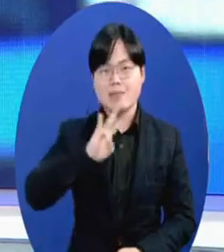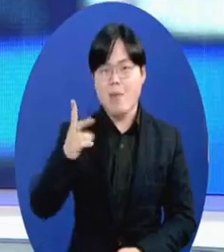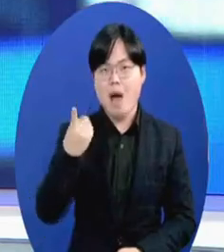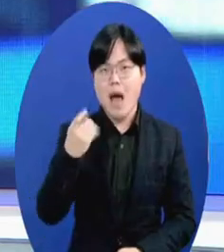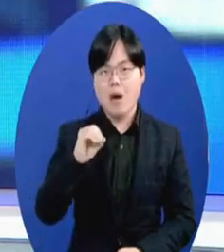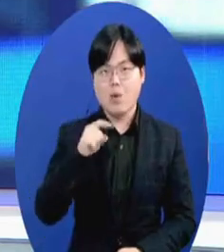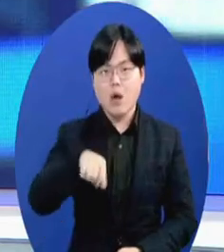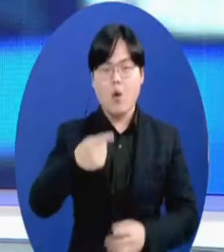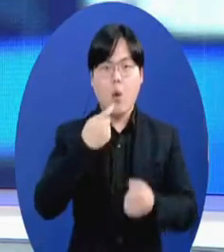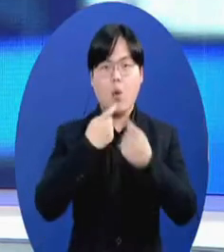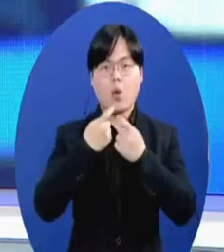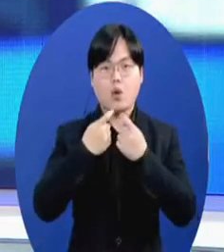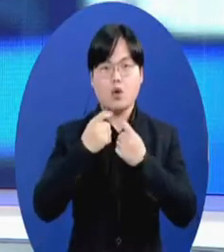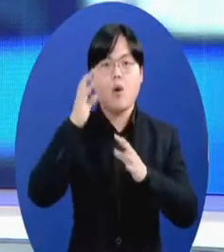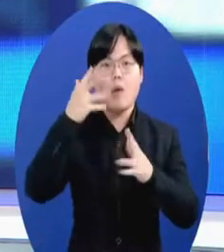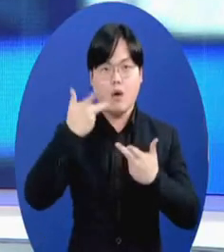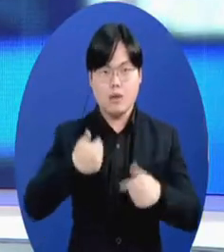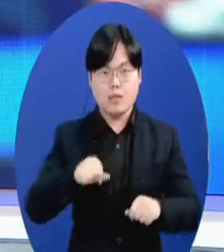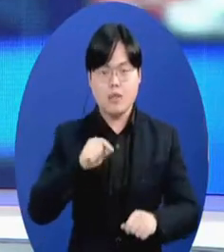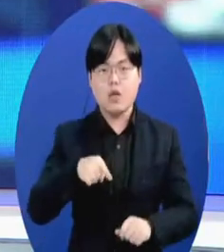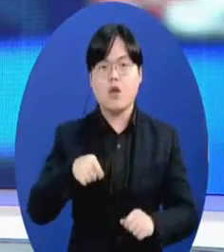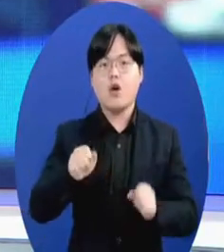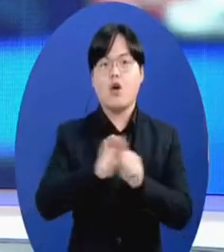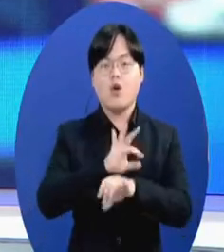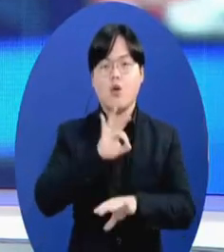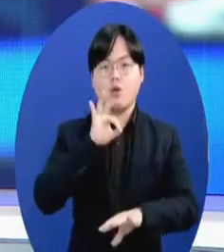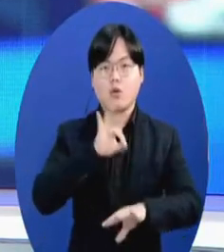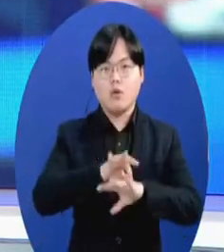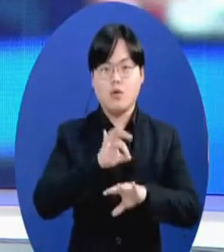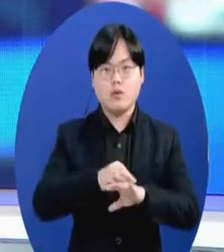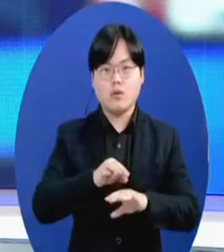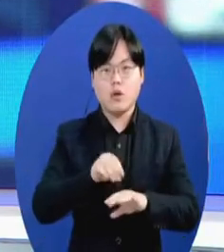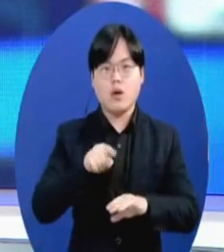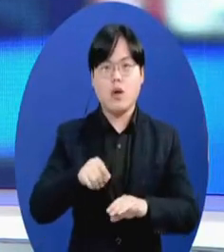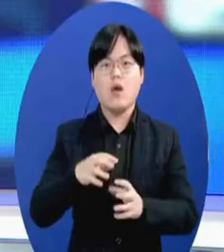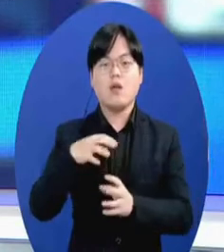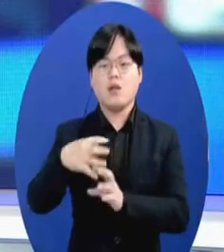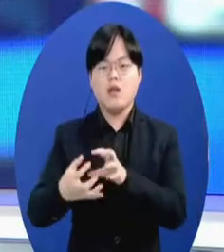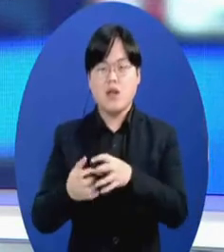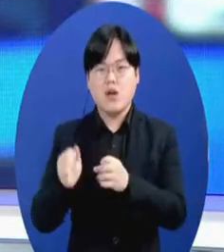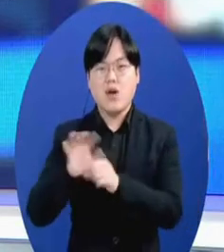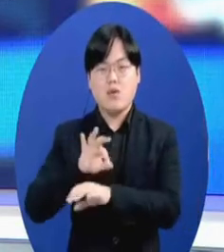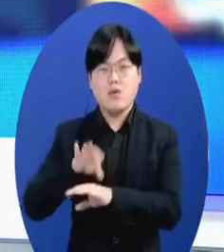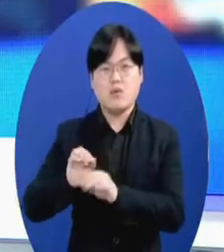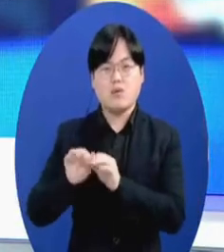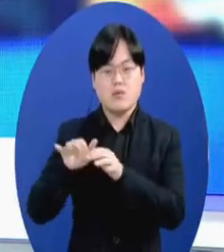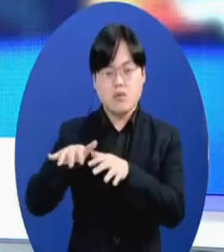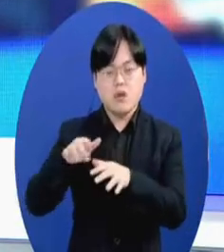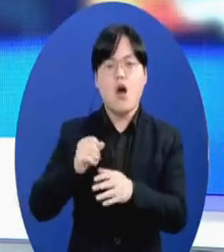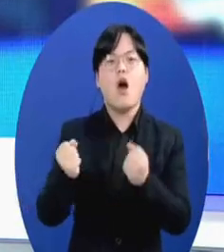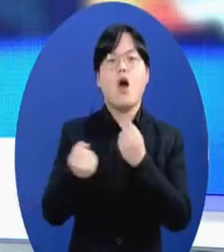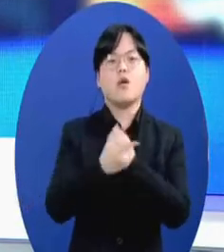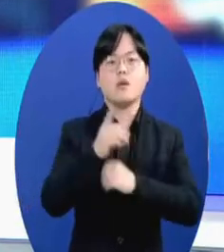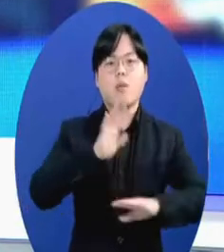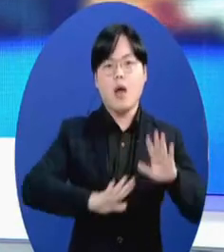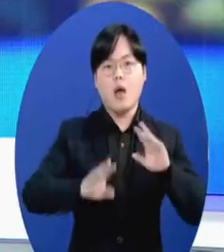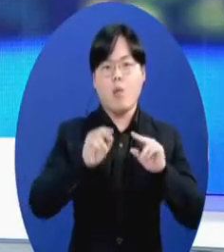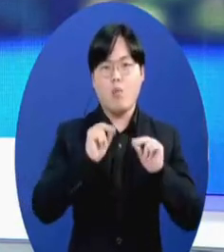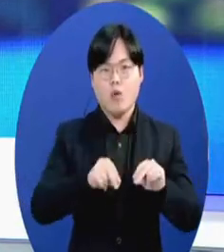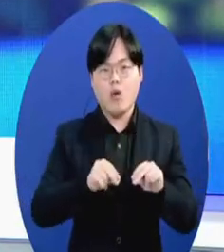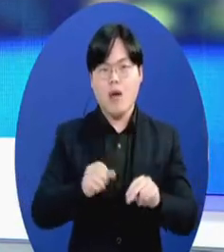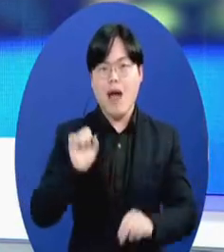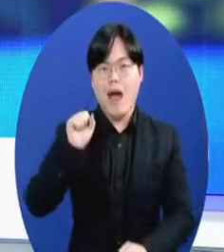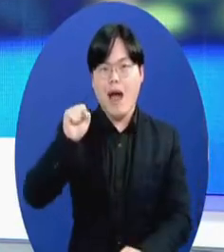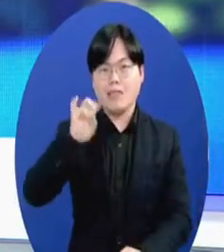дугаар их хурл өнөөдөр эхэллээ. За энэ удаагийн их хурл COVID-19 өвчллийн үед буюу дэлхийн нийтийг хамарсан цар тахлын онцгой нөхцөл болж байгаа маа. Тиймээс арчсан намын